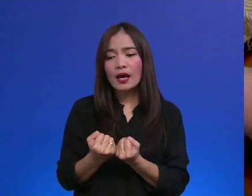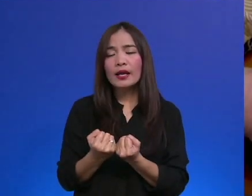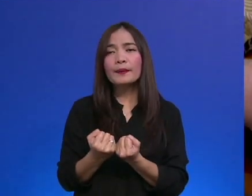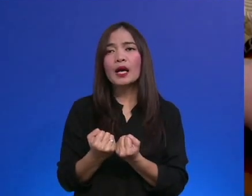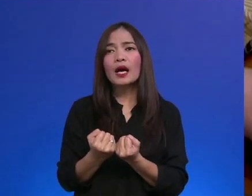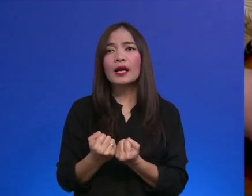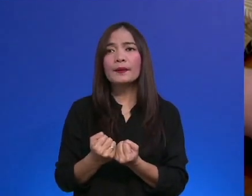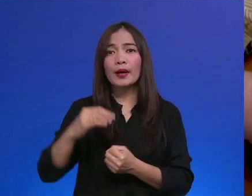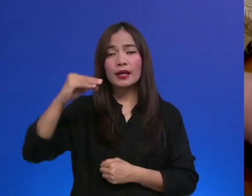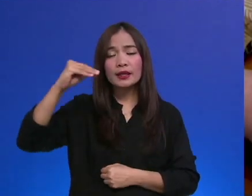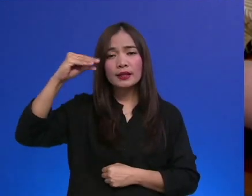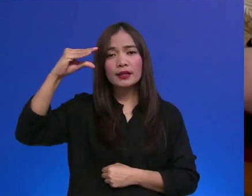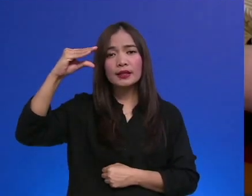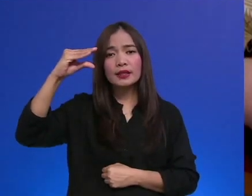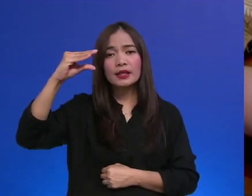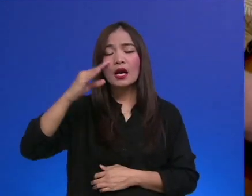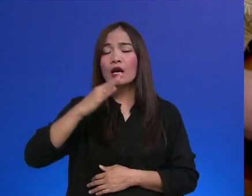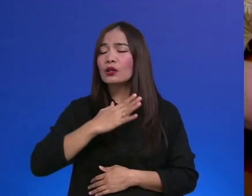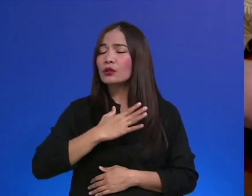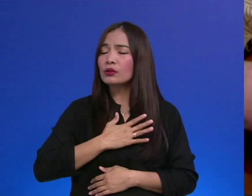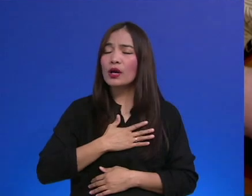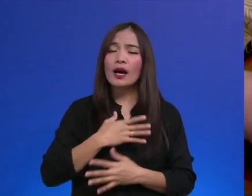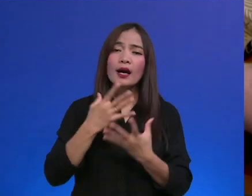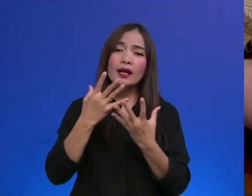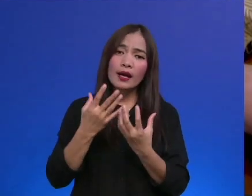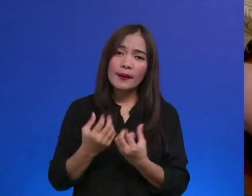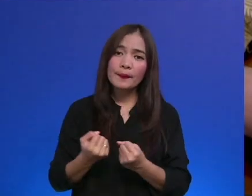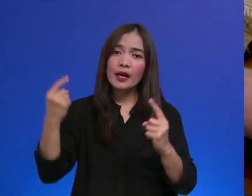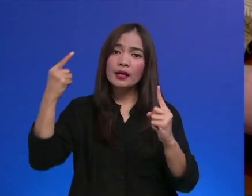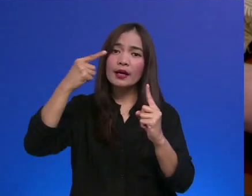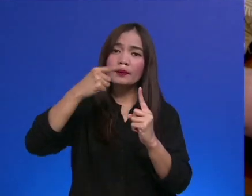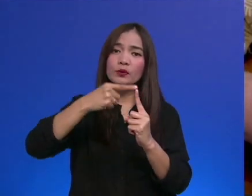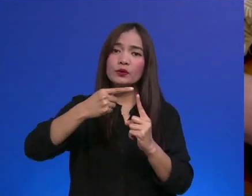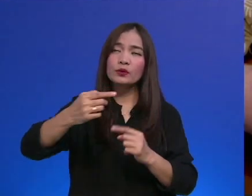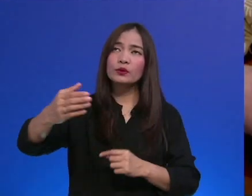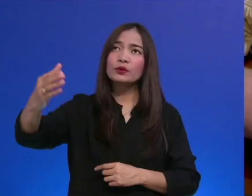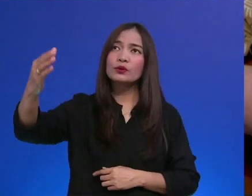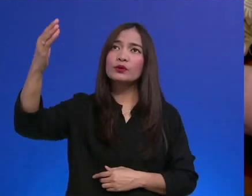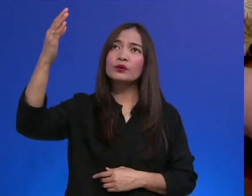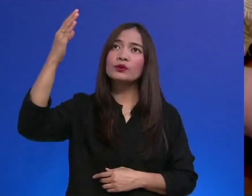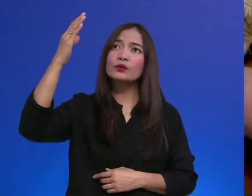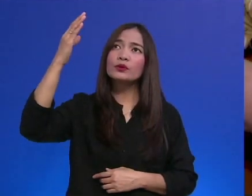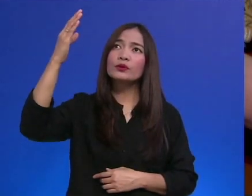mengharapkan pagi ku harap padamu